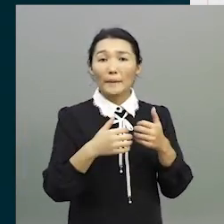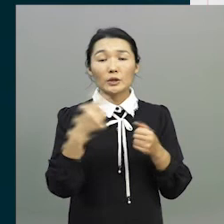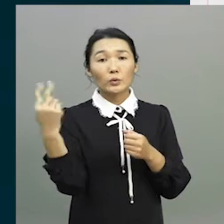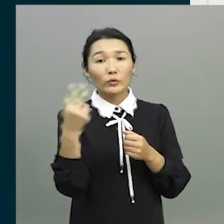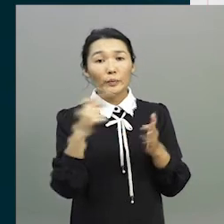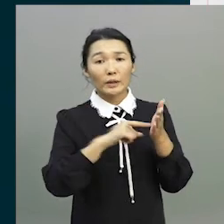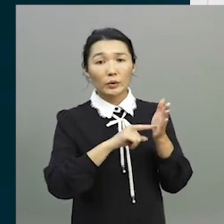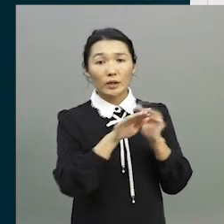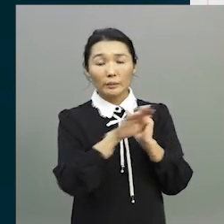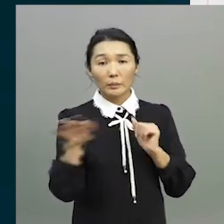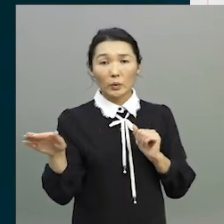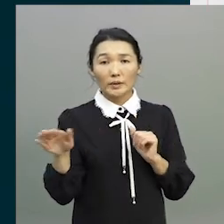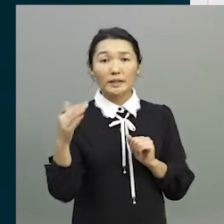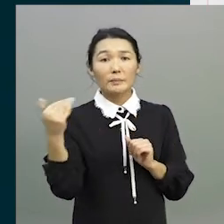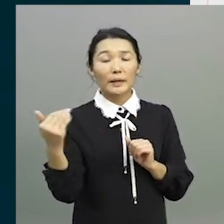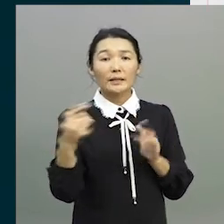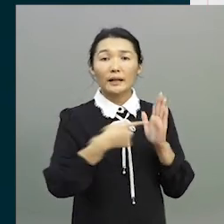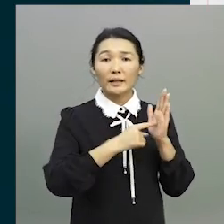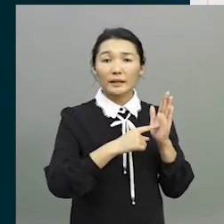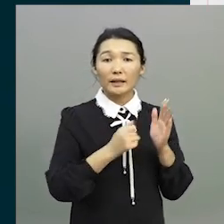плоскости по их координатам